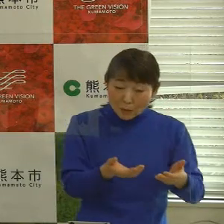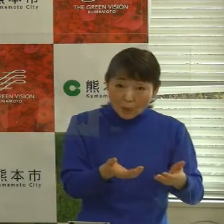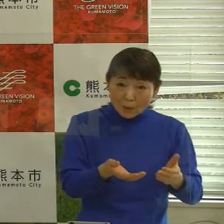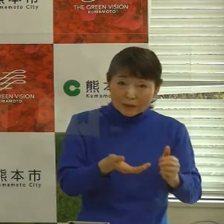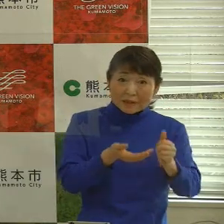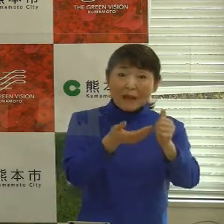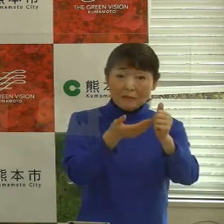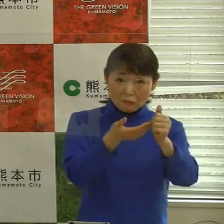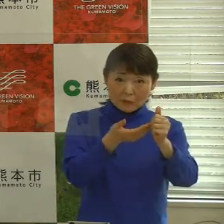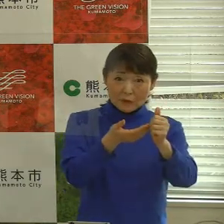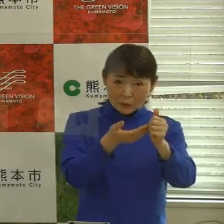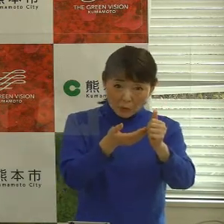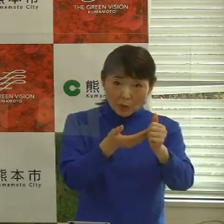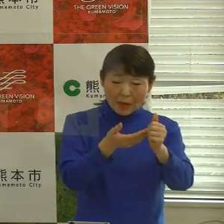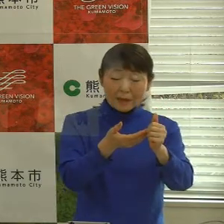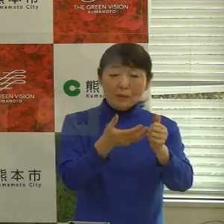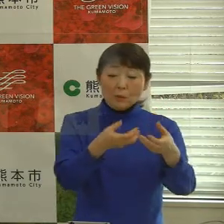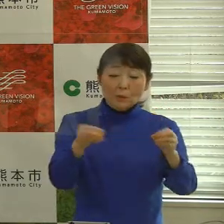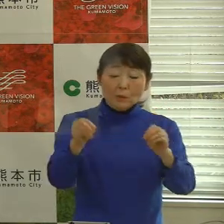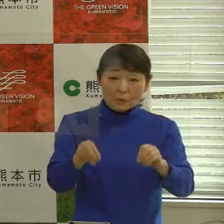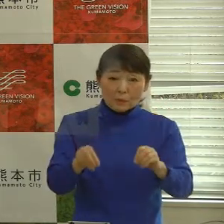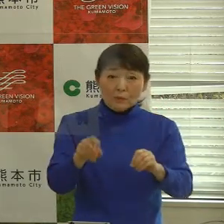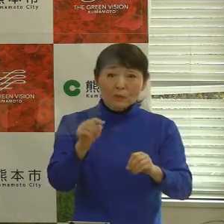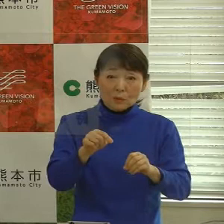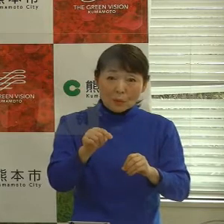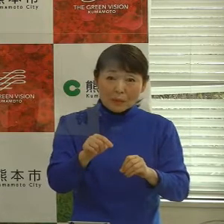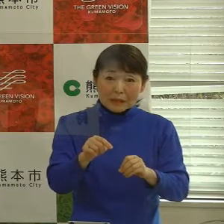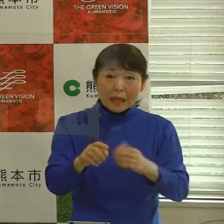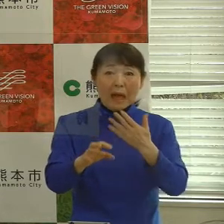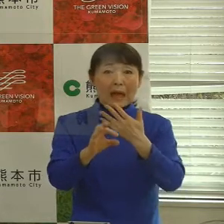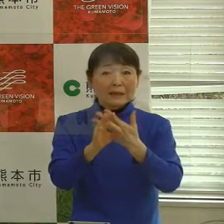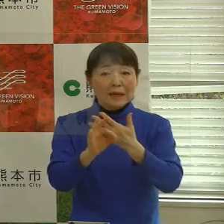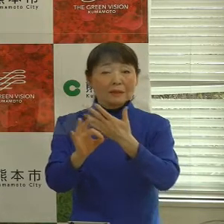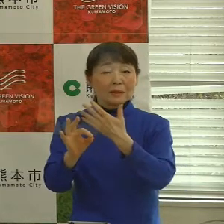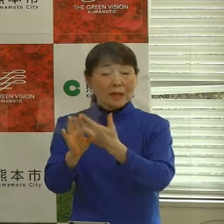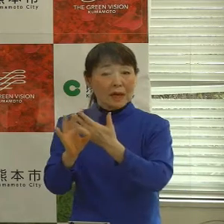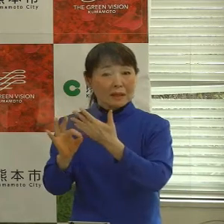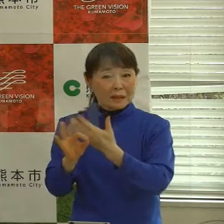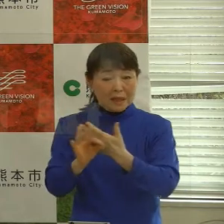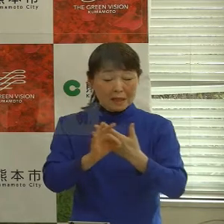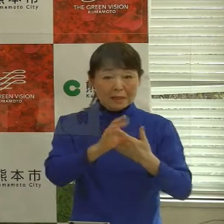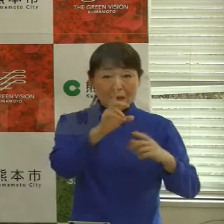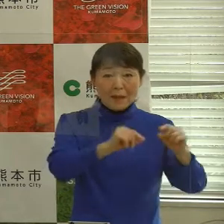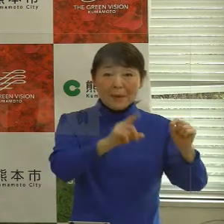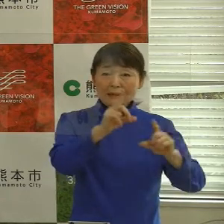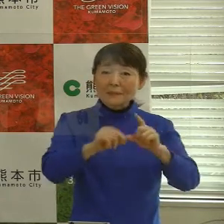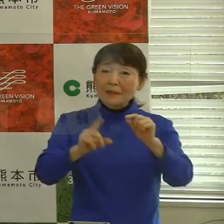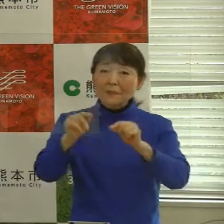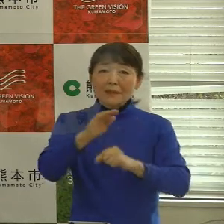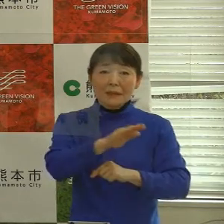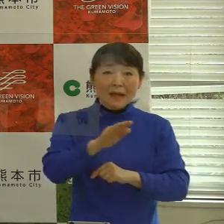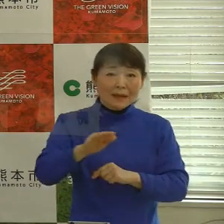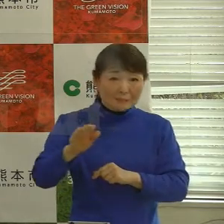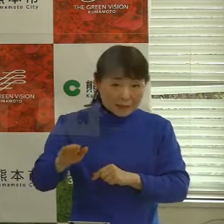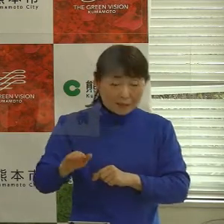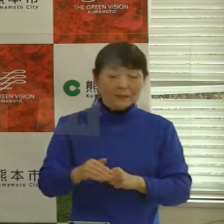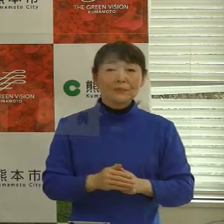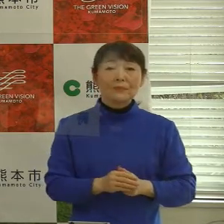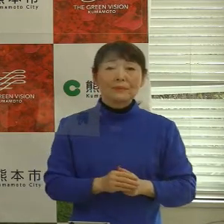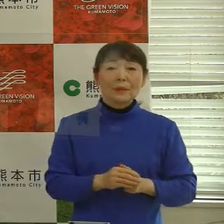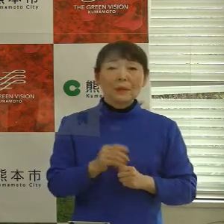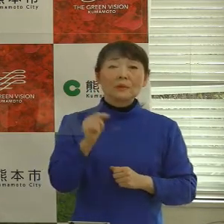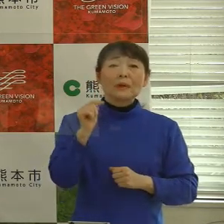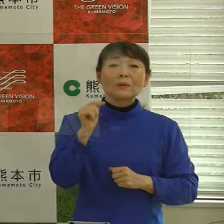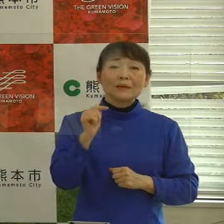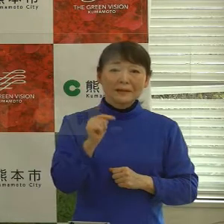形でですね、有効されているということがありますので、ケースがちょっとやっぱりそれぞれ違うんだろうというふうに思います。ただそ